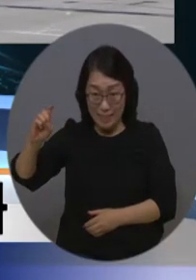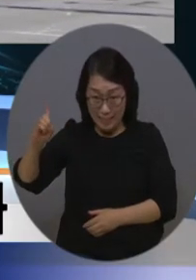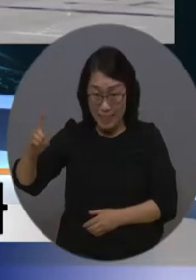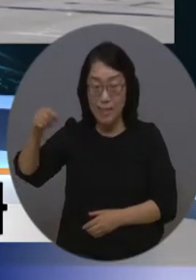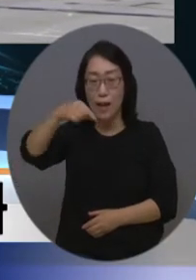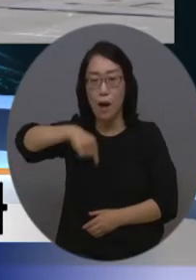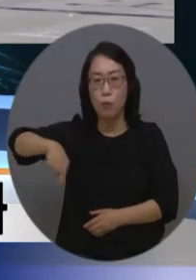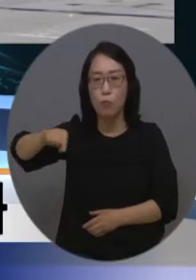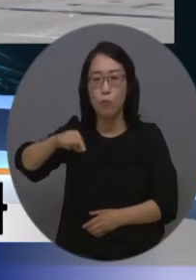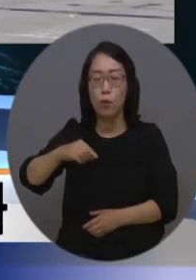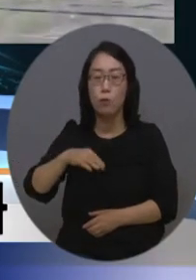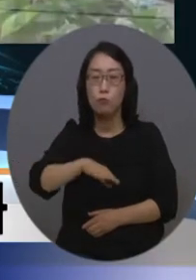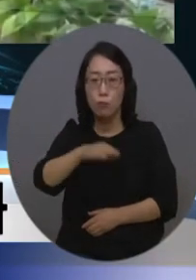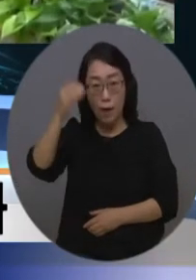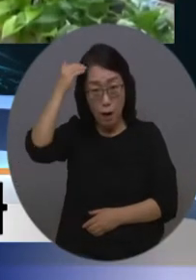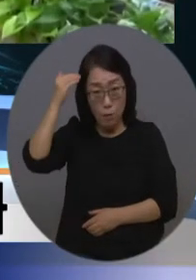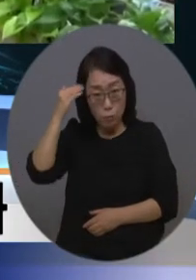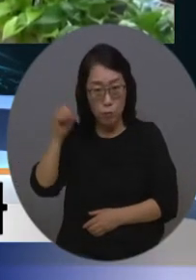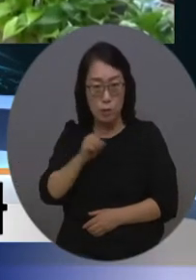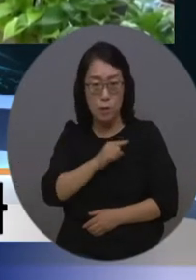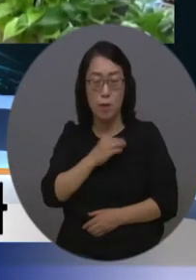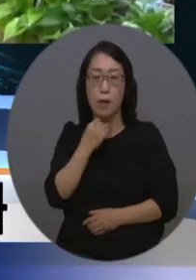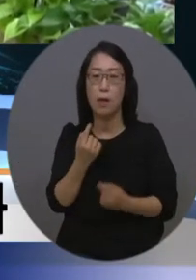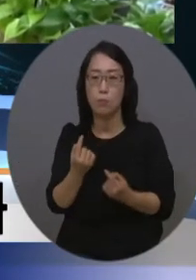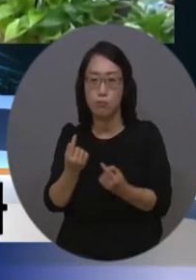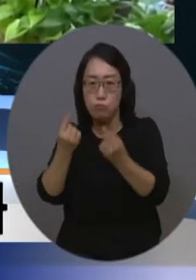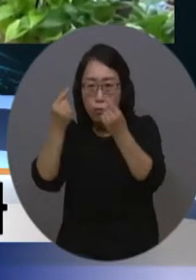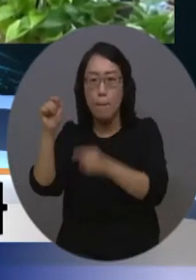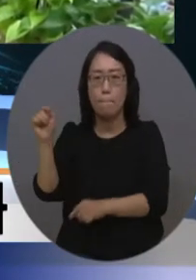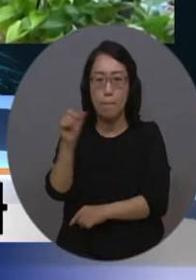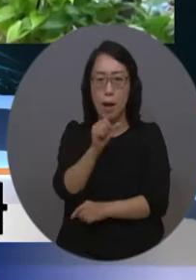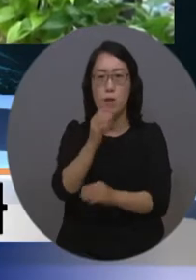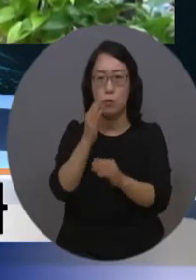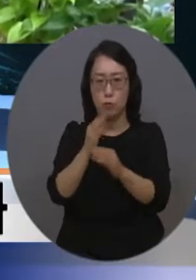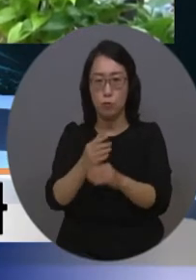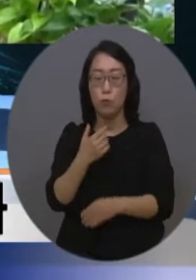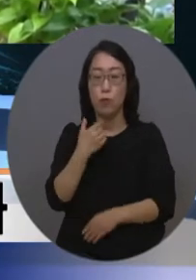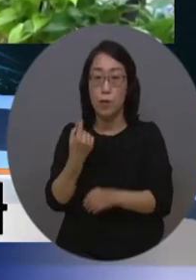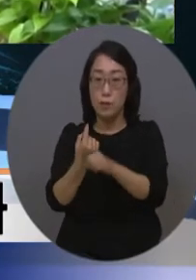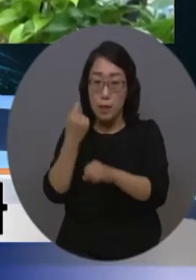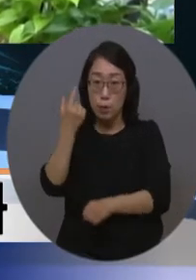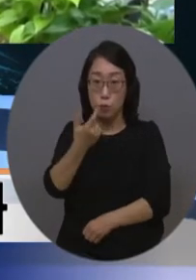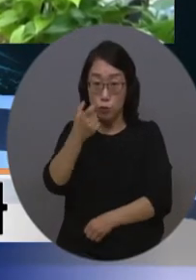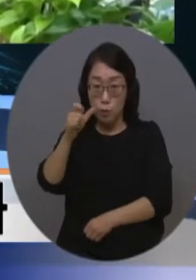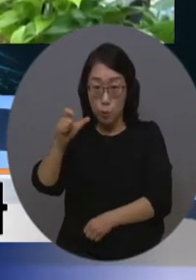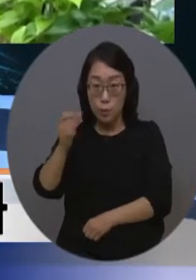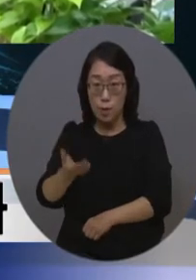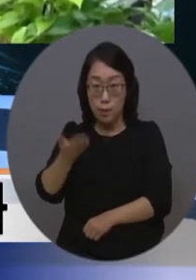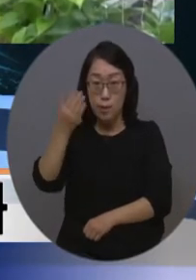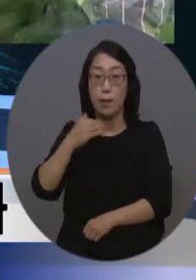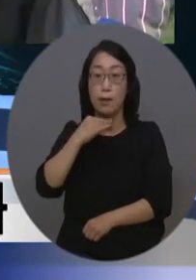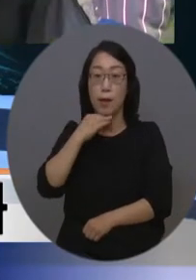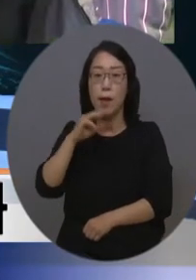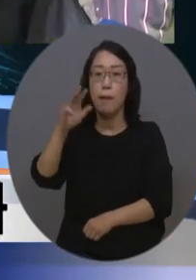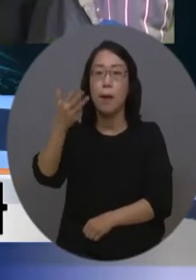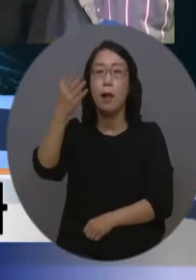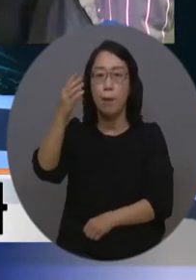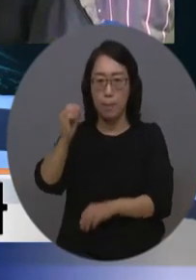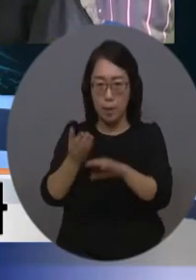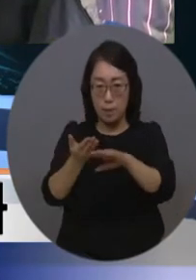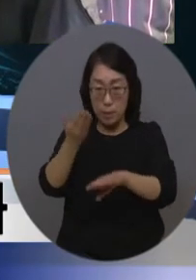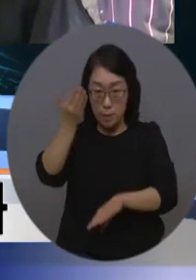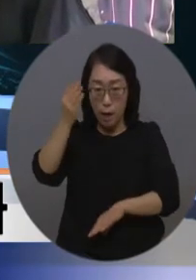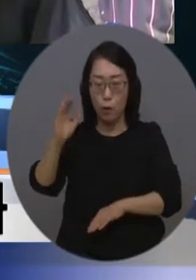고령화가 가장 빠르게 진행 중입니다. 지난해 우리나라 65세 이상 고령 인구가 처음으로 800만 명을